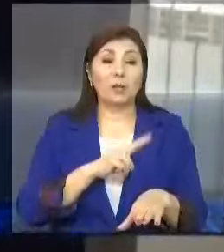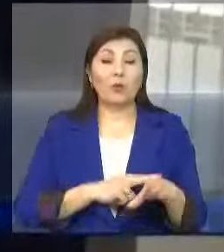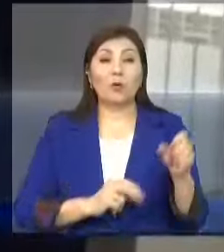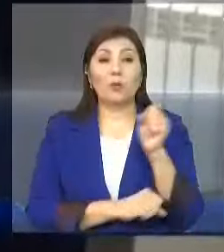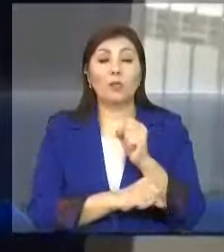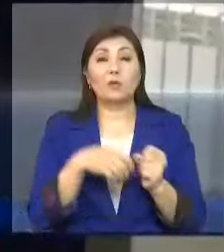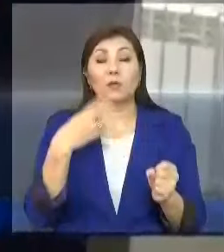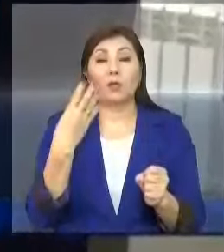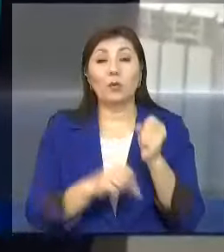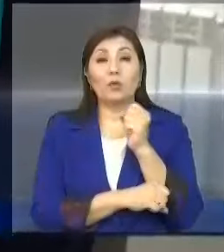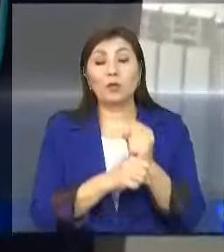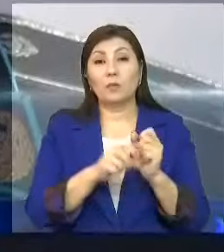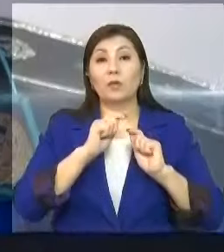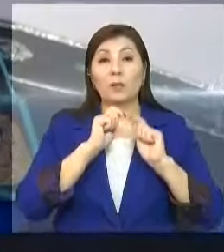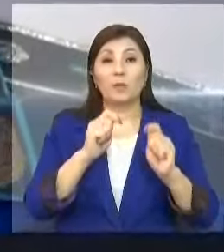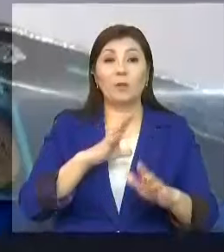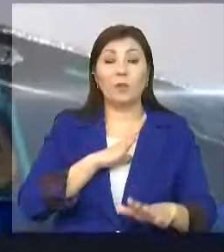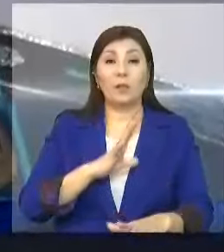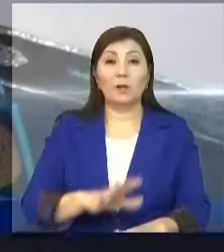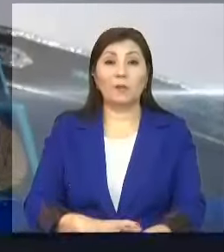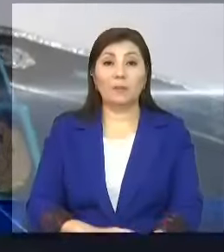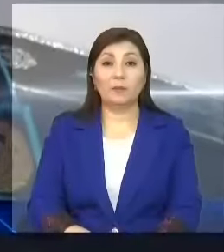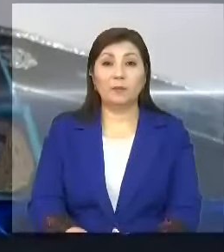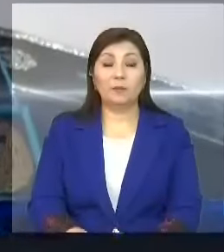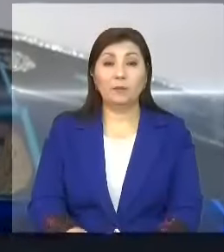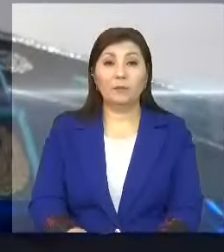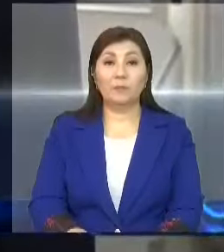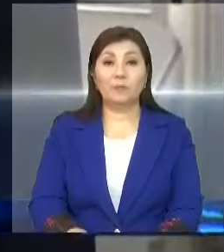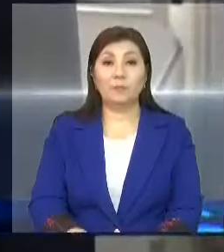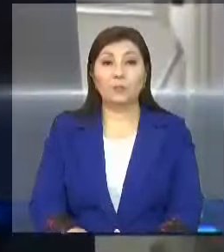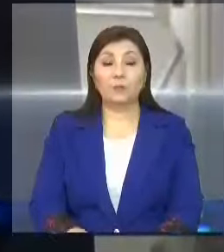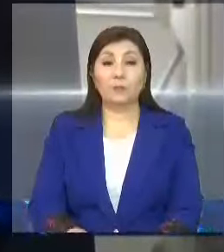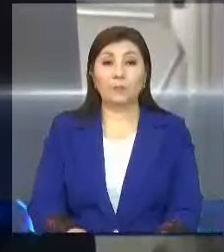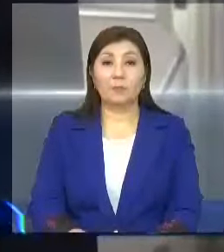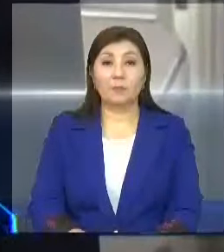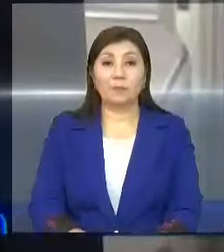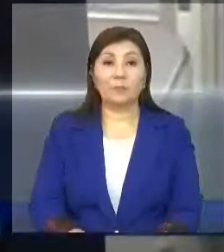саласының 4 қызметкері марапатталды. Ботагөз Сахитжанова, Арман Досмағанбетов, Ақтөбе телеарнасы.